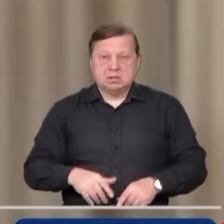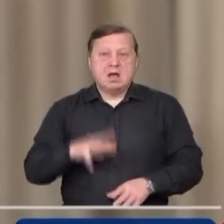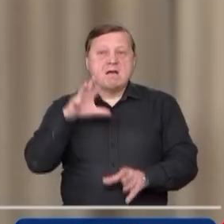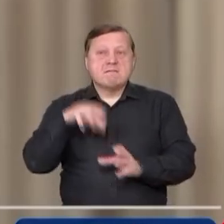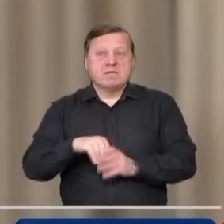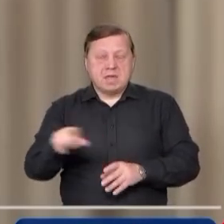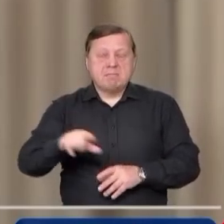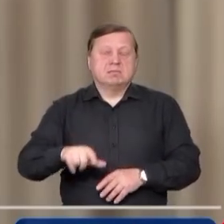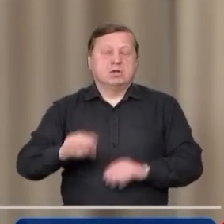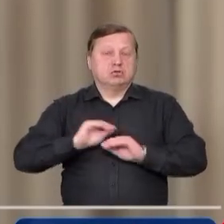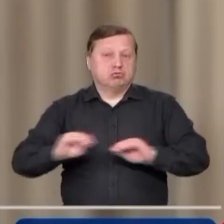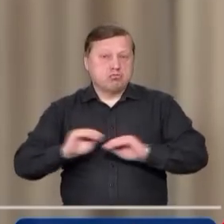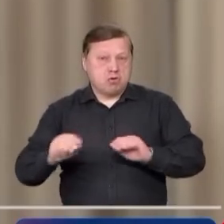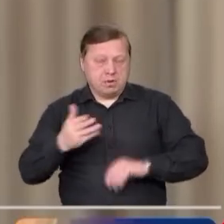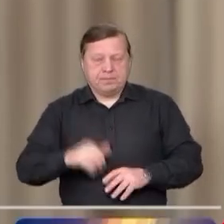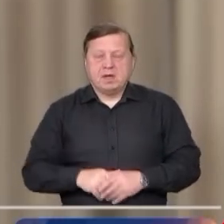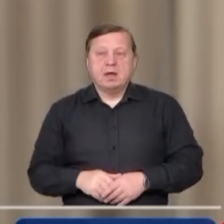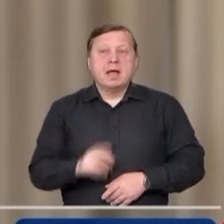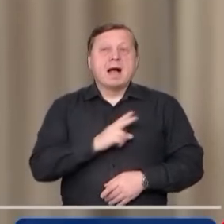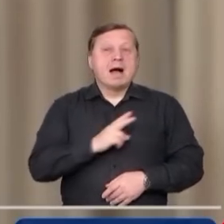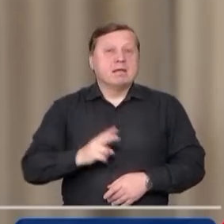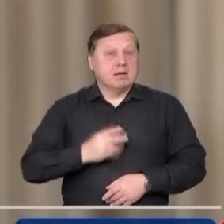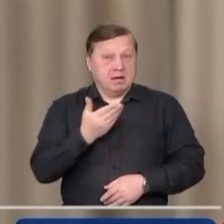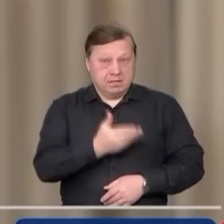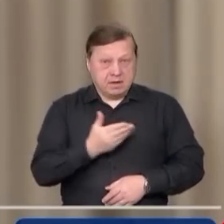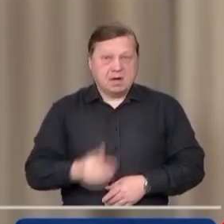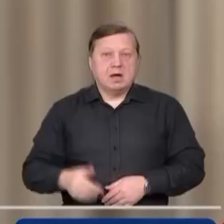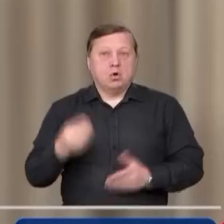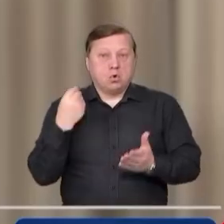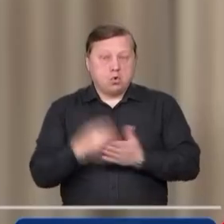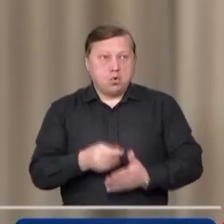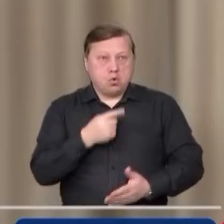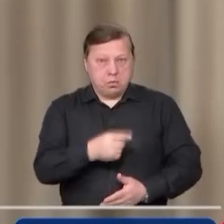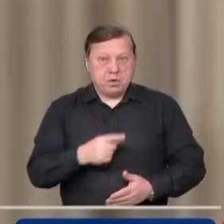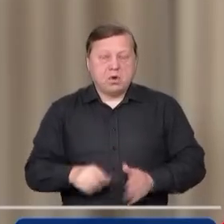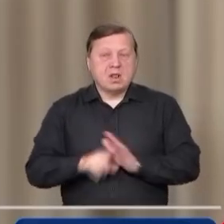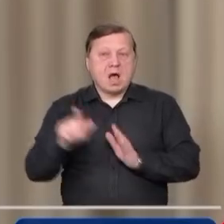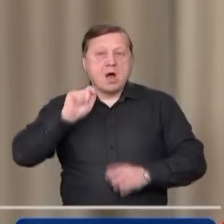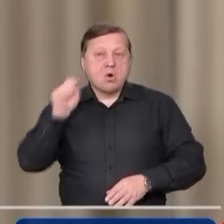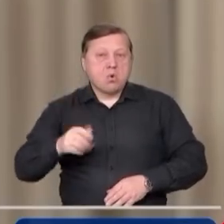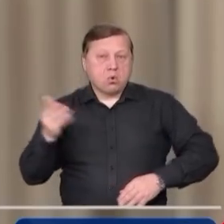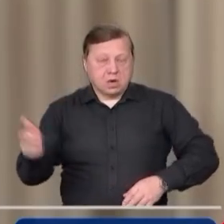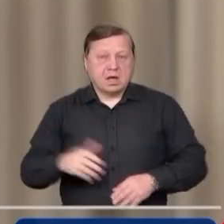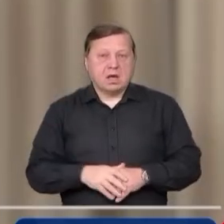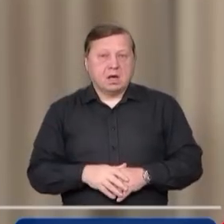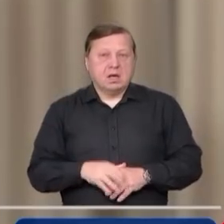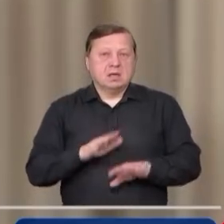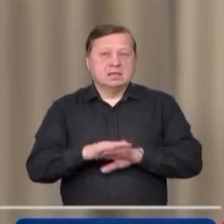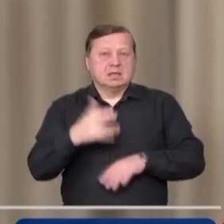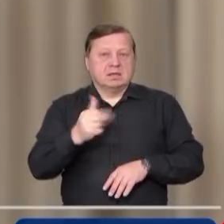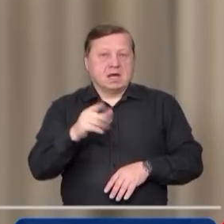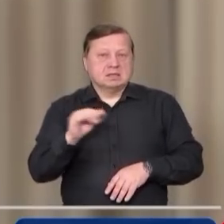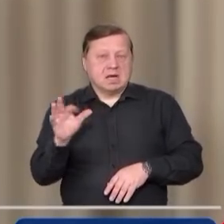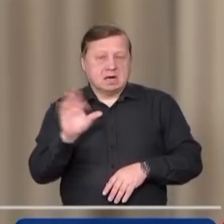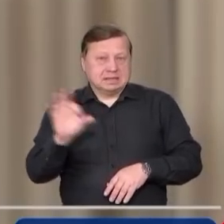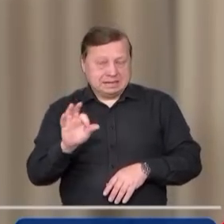szkoleniowy i amunicji. Również Kanada zakupiła na rzecz Ukrainy systemy NASAMS i